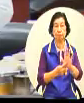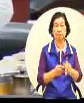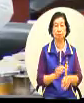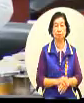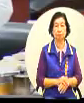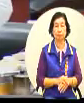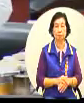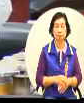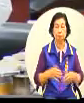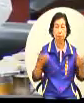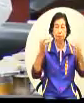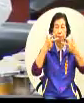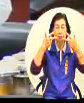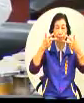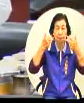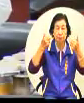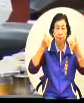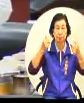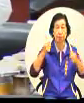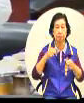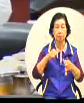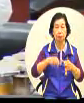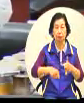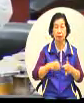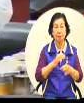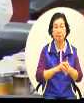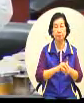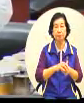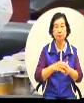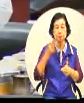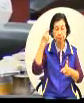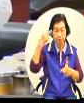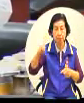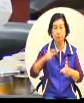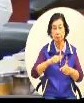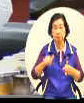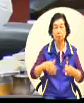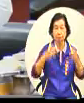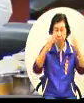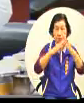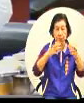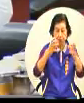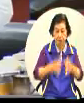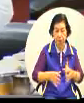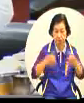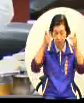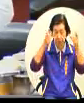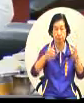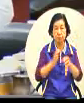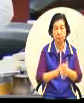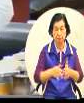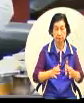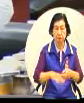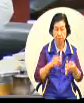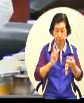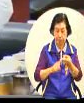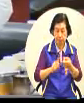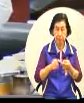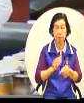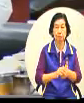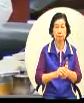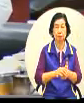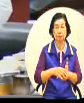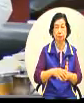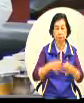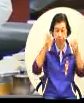原住民族博物馆设在高雄是正确的，因为高雄沿海